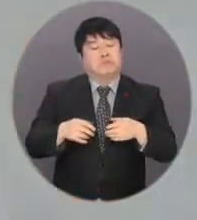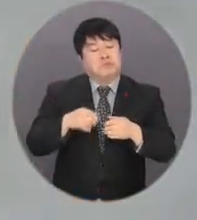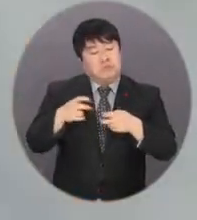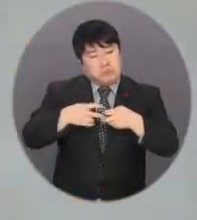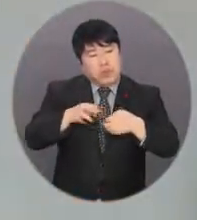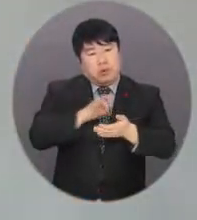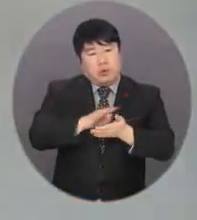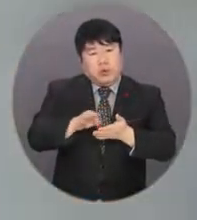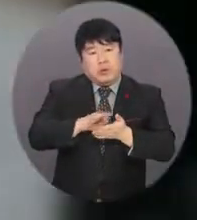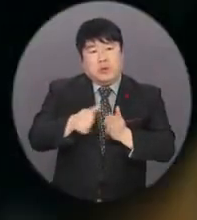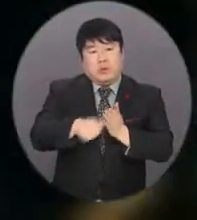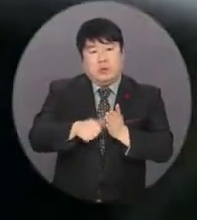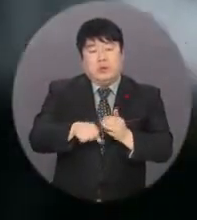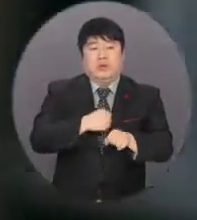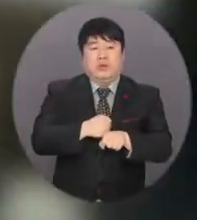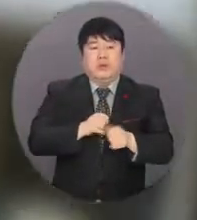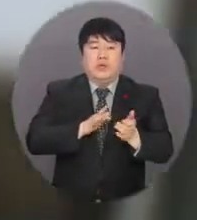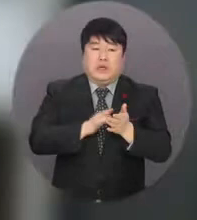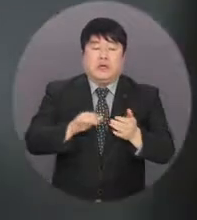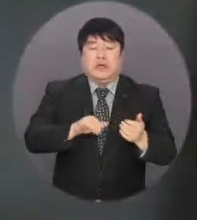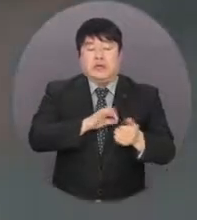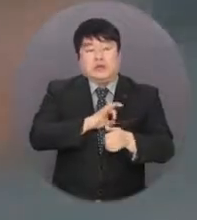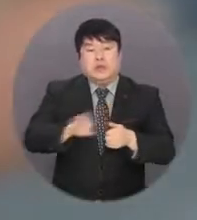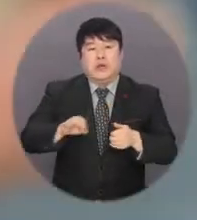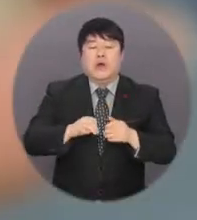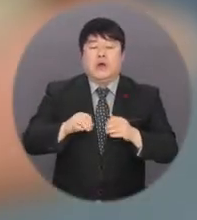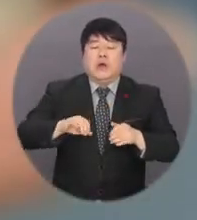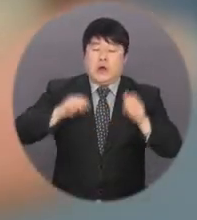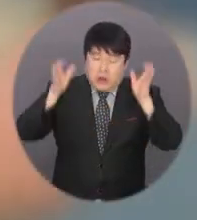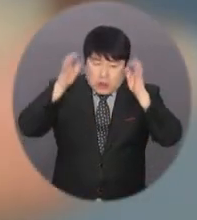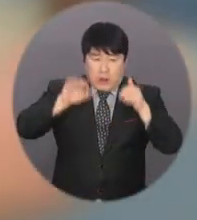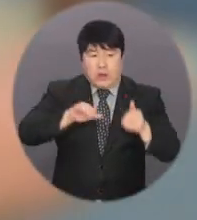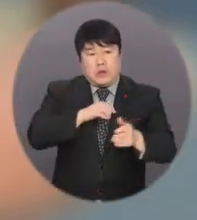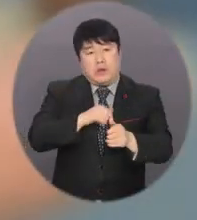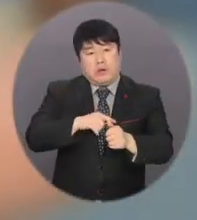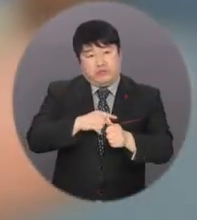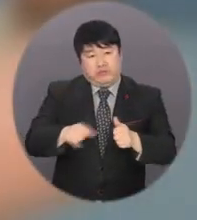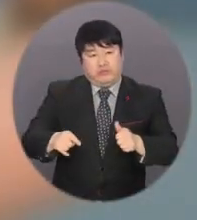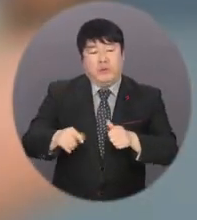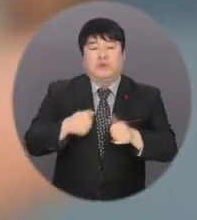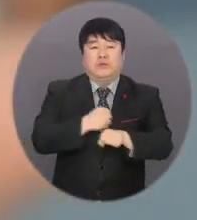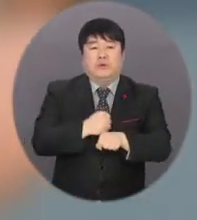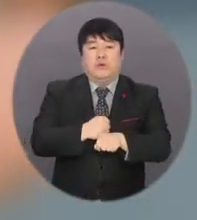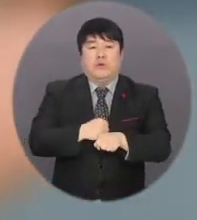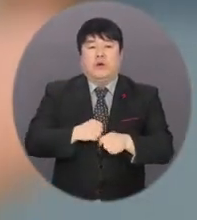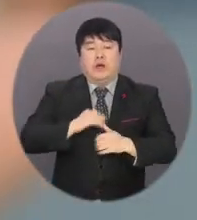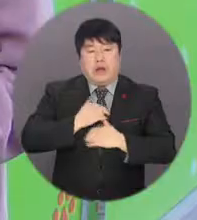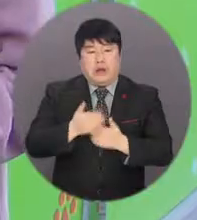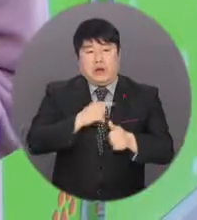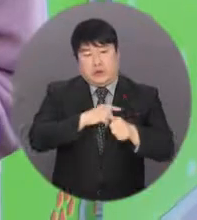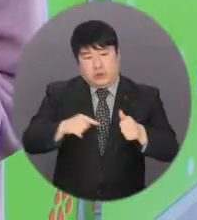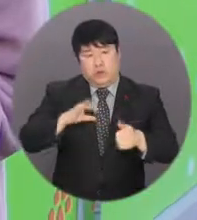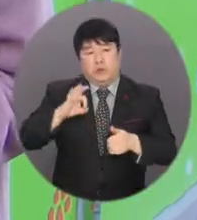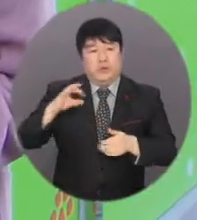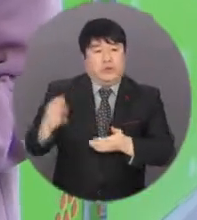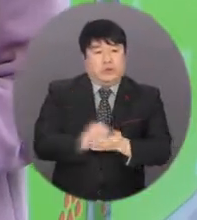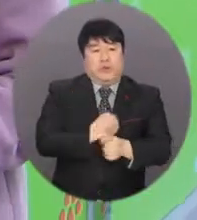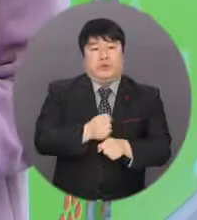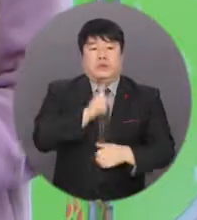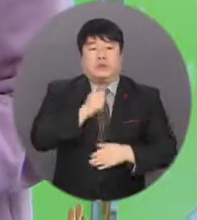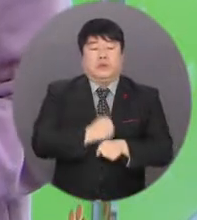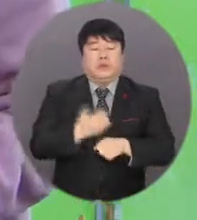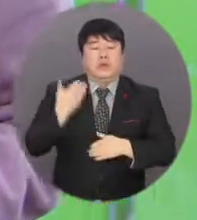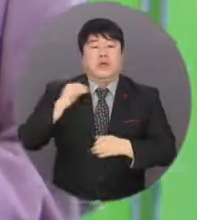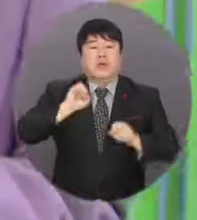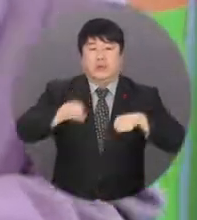하면 유기견을 고통사시키고 수천만 원의 안락사 보조금도 횡령했다고 폭로했습니다. 해당 동물병원은